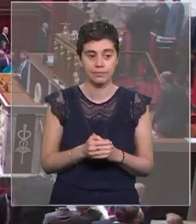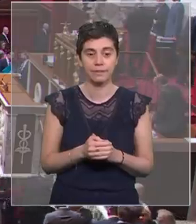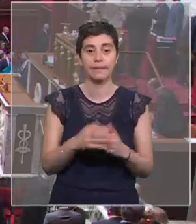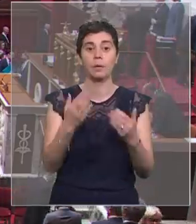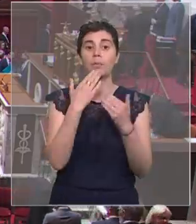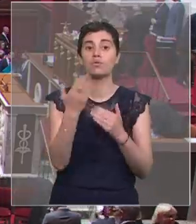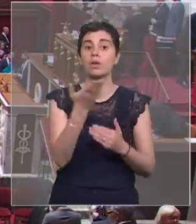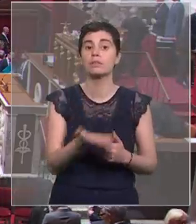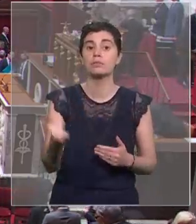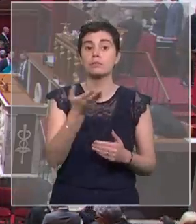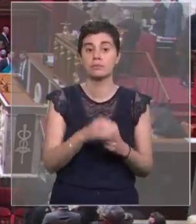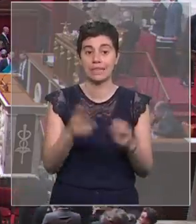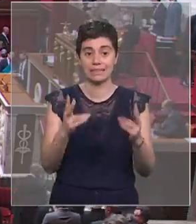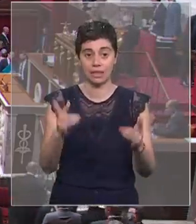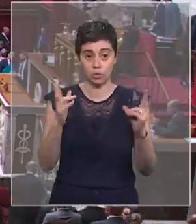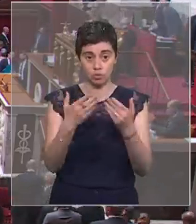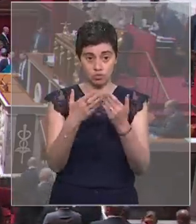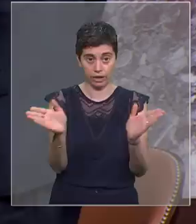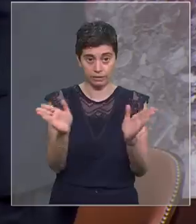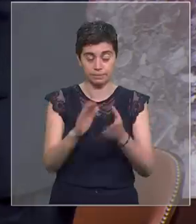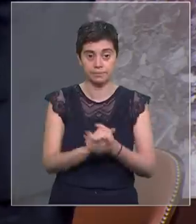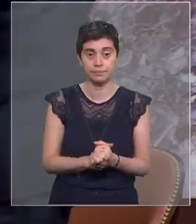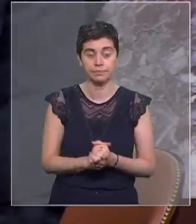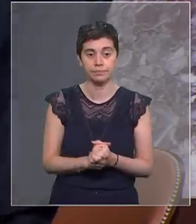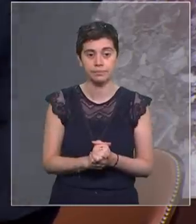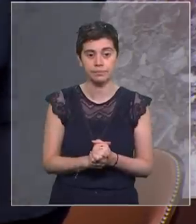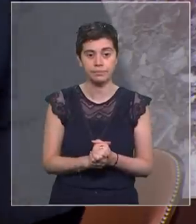Bonjour à tous, la séance est ouverte.